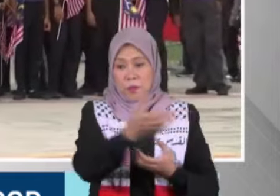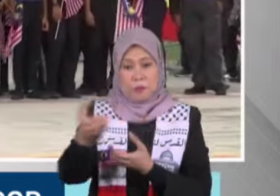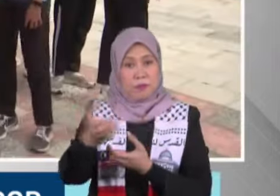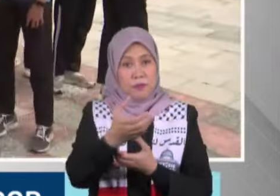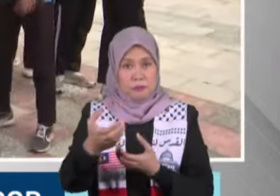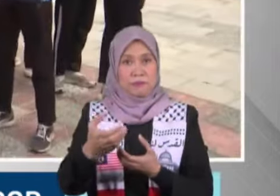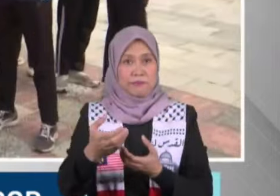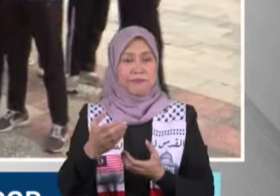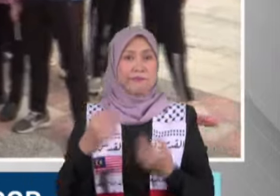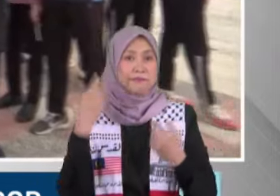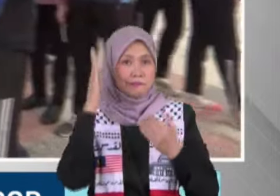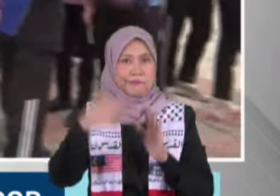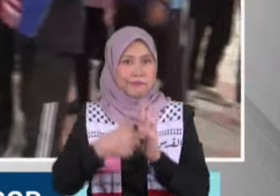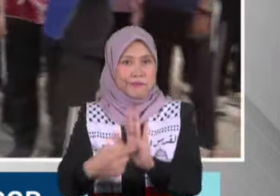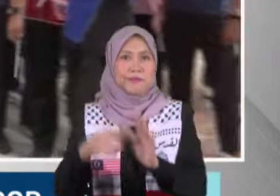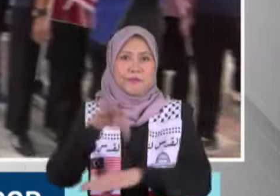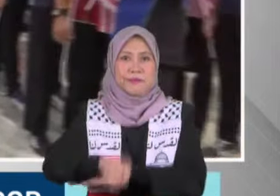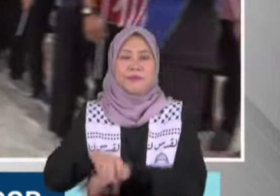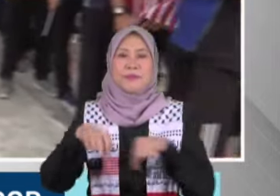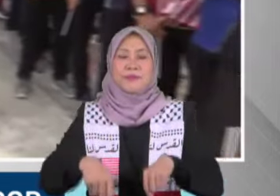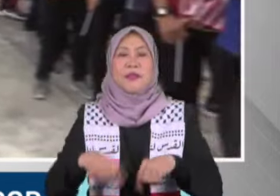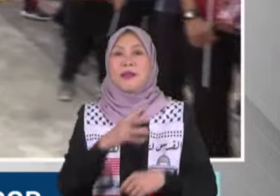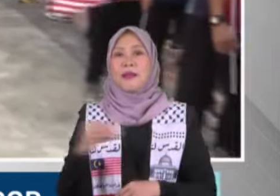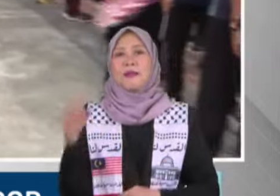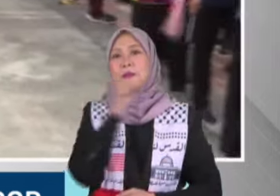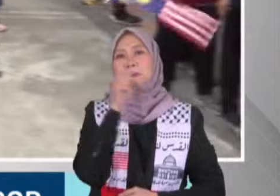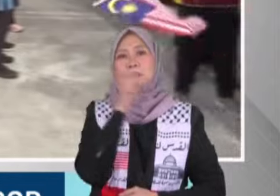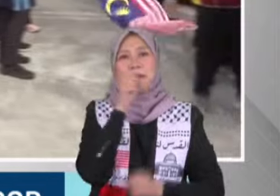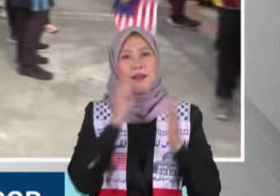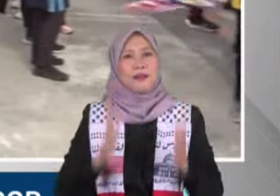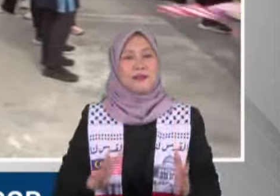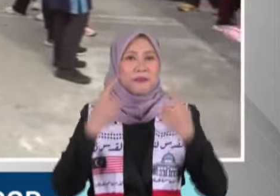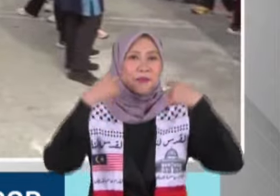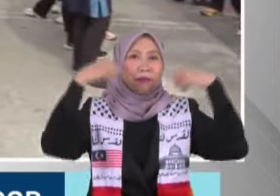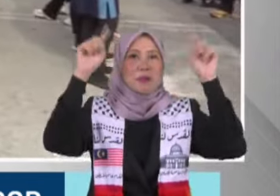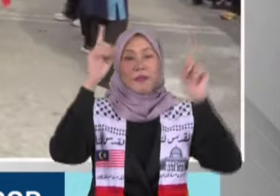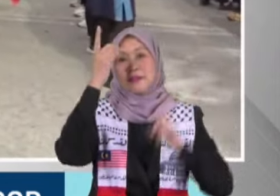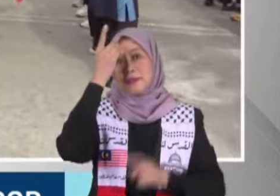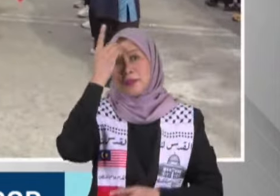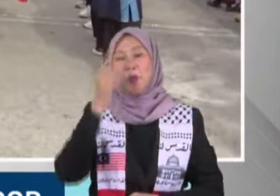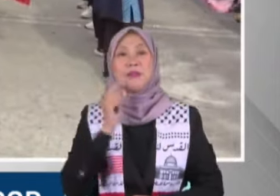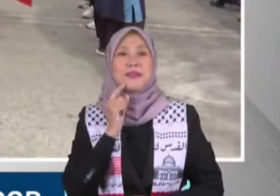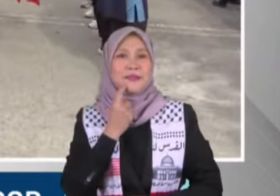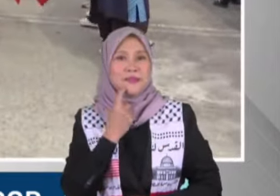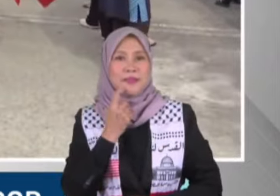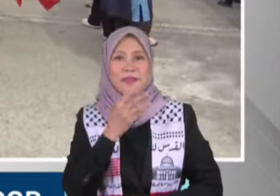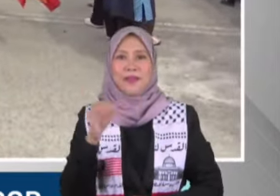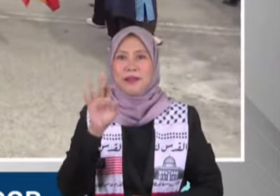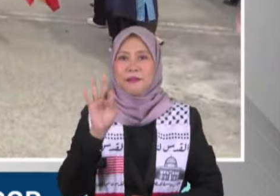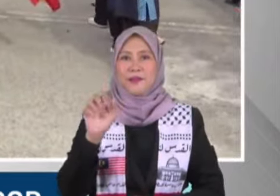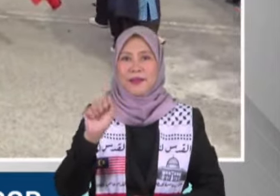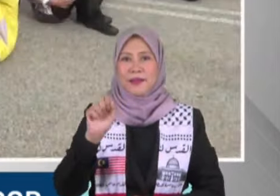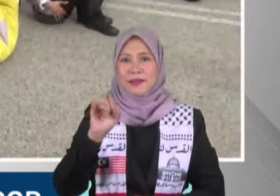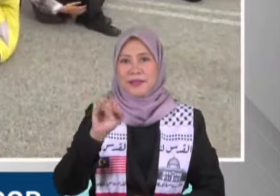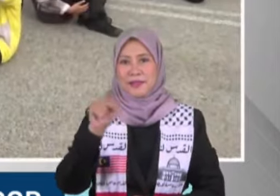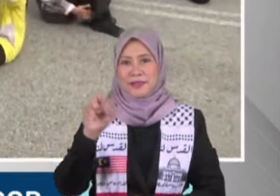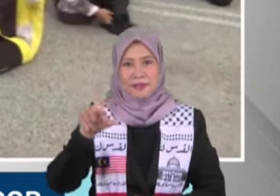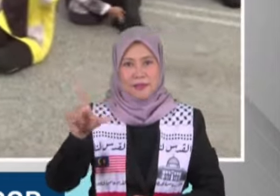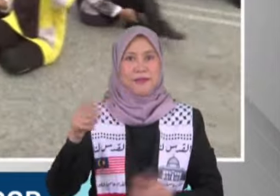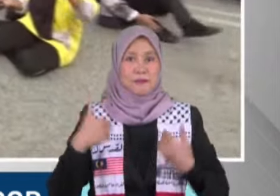diadakan pada malam ini. Dan turut disajikan persembahan artis terkenal seperti Dato' Sri Siti Nurhaliza dan Faizal Tahir juga